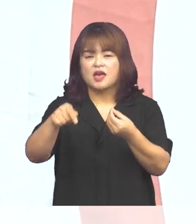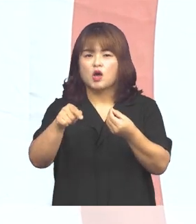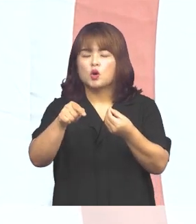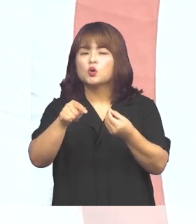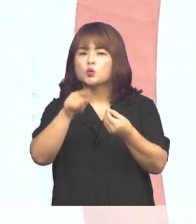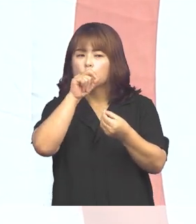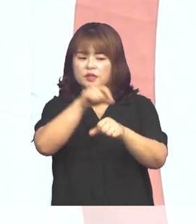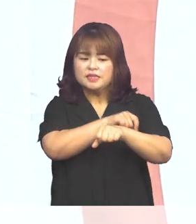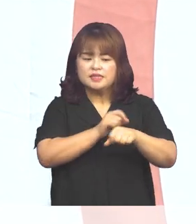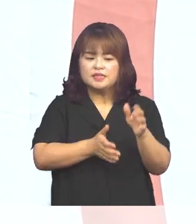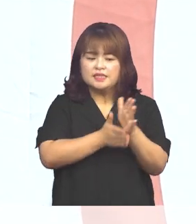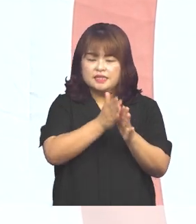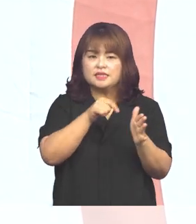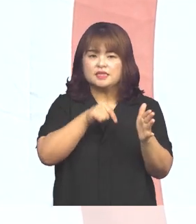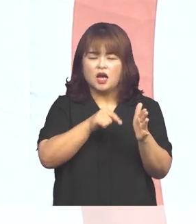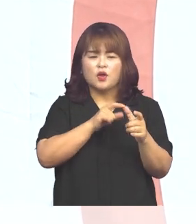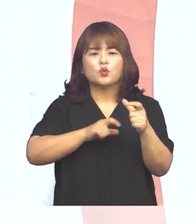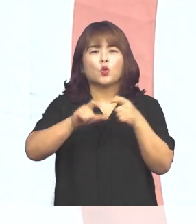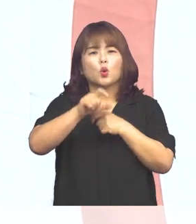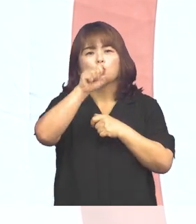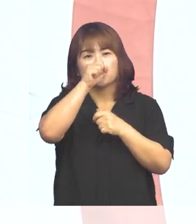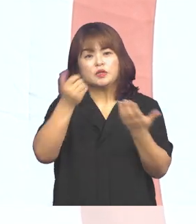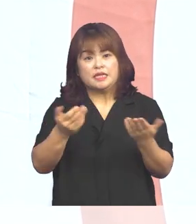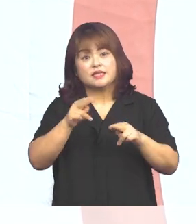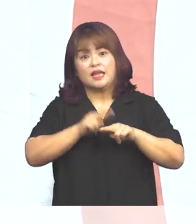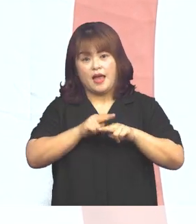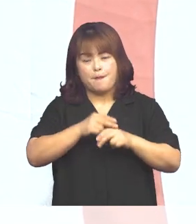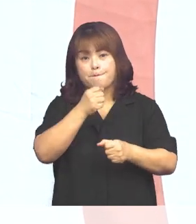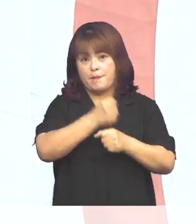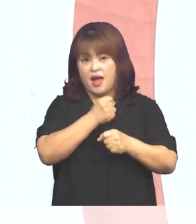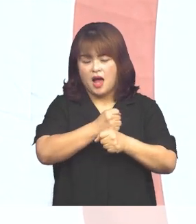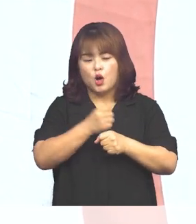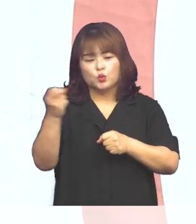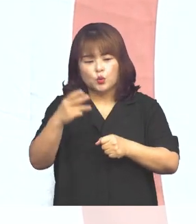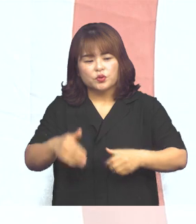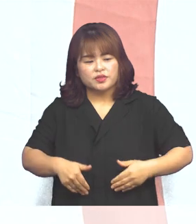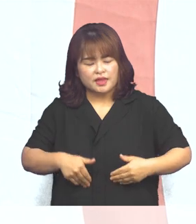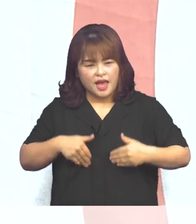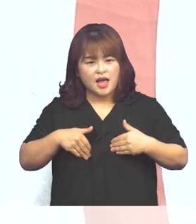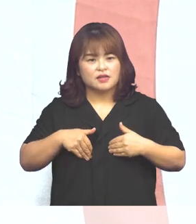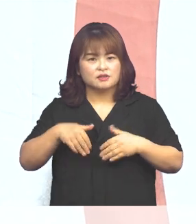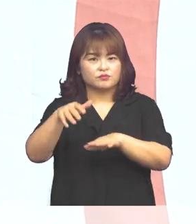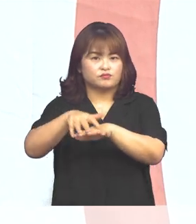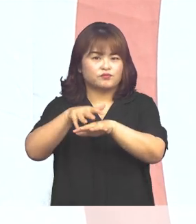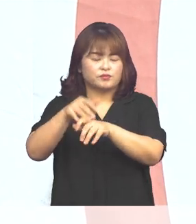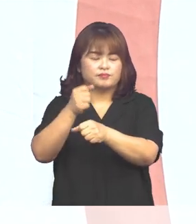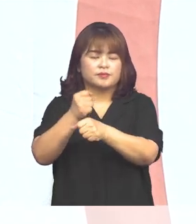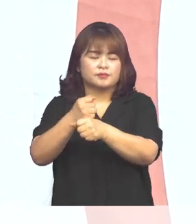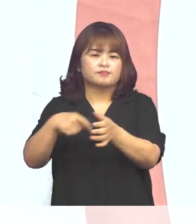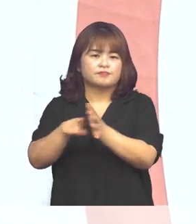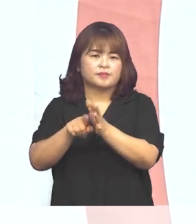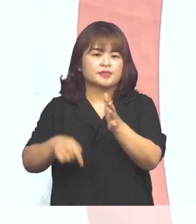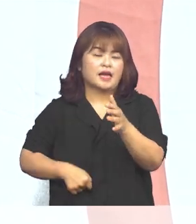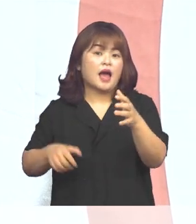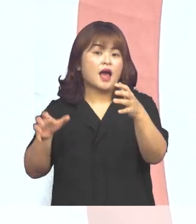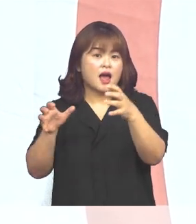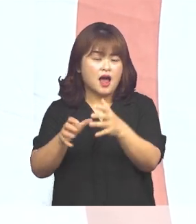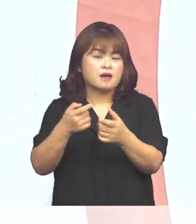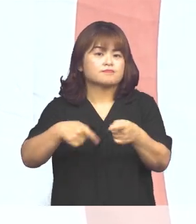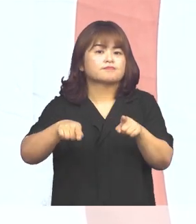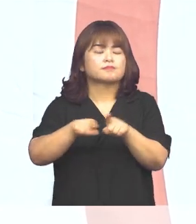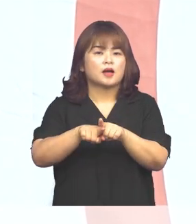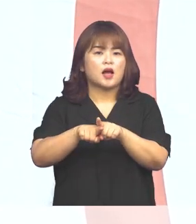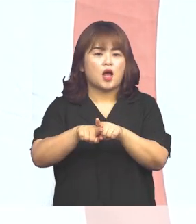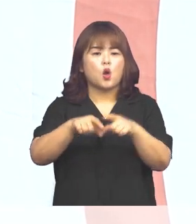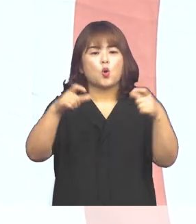우리 용인특례시가 좀 더 좋은 일자리 만들고 또 우리가 따뜻한 공동체로 함께하는